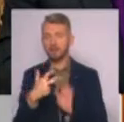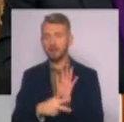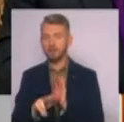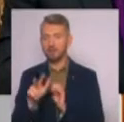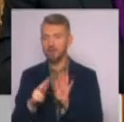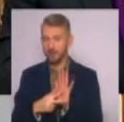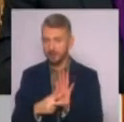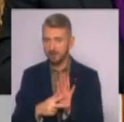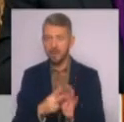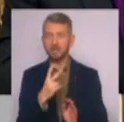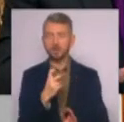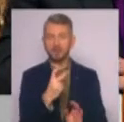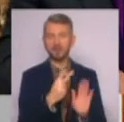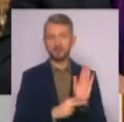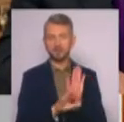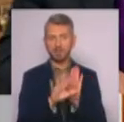275-23-88.